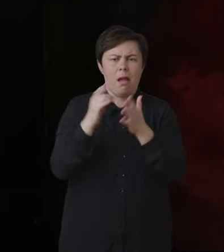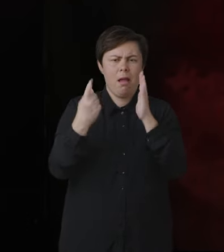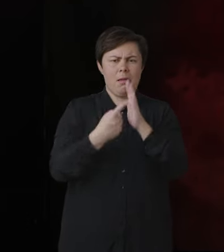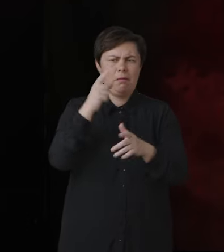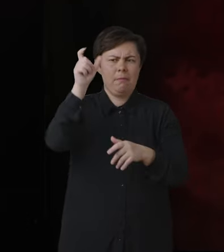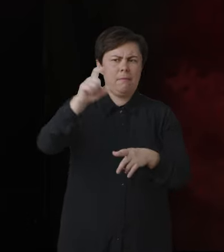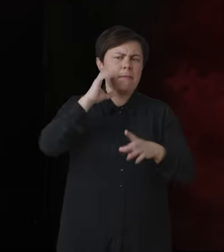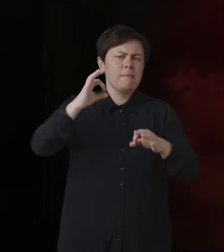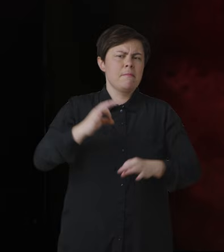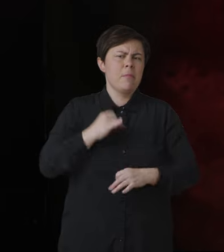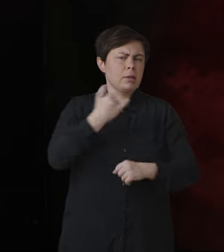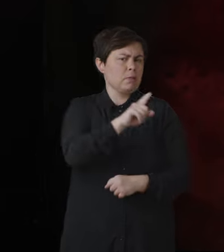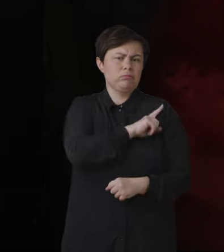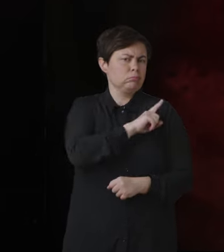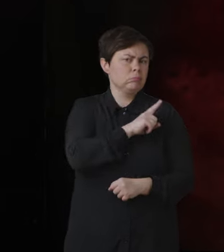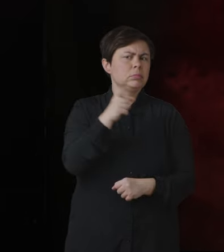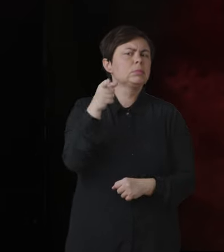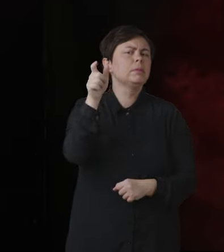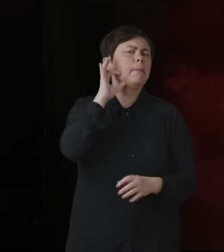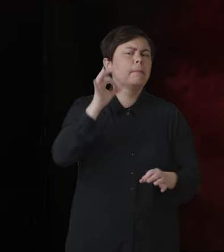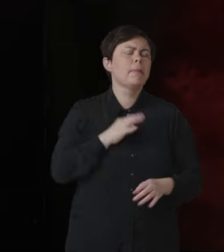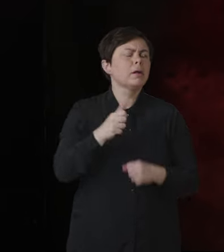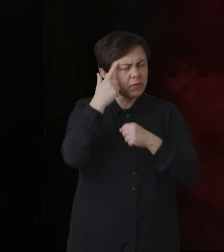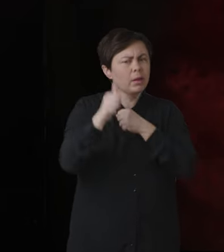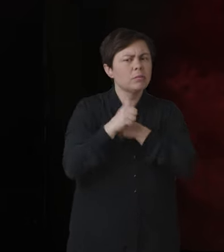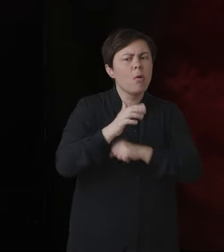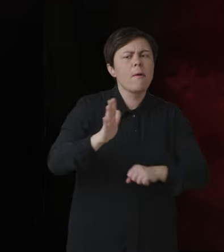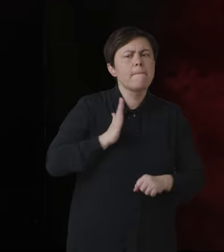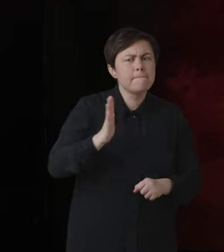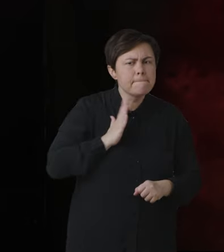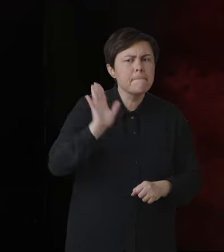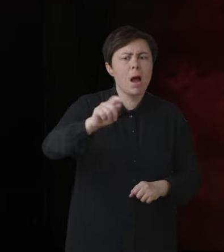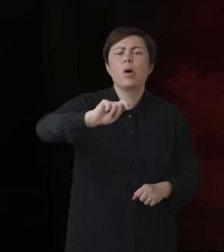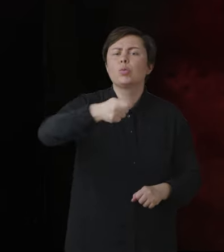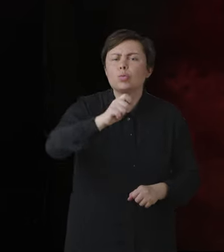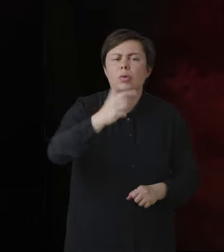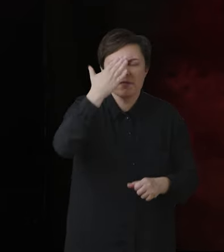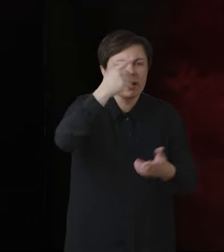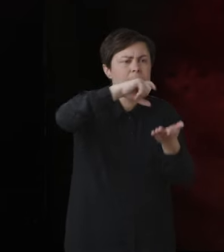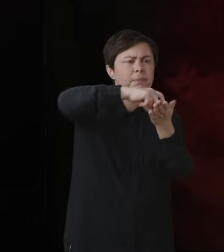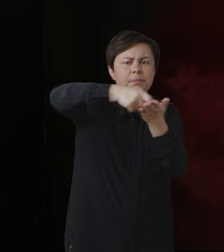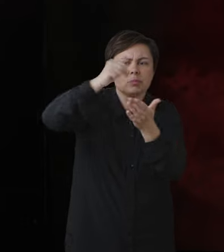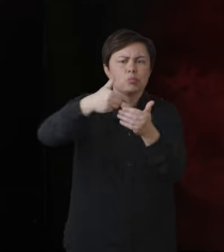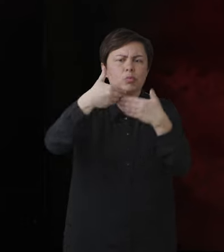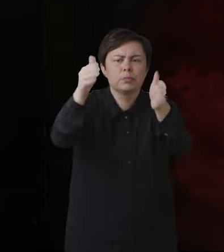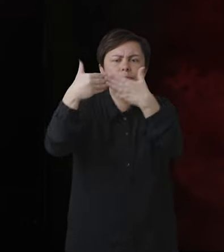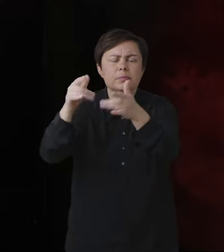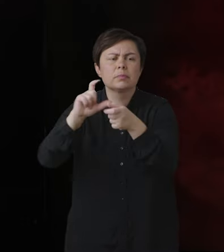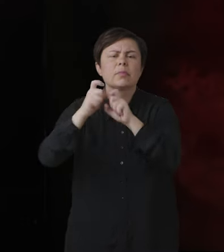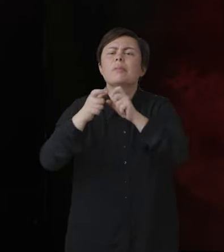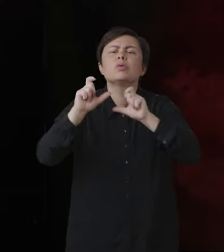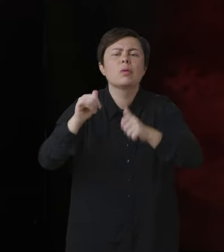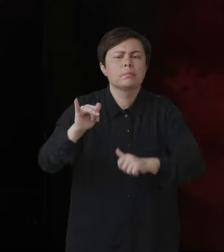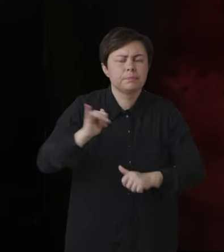taka pani tam zawsze pilnowała, bo ona ze względu na bezpieczeństwo miała klucze, że mogła otworzyć w każdym razie kabinę.